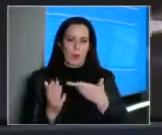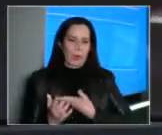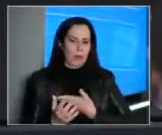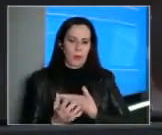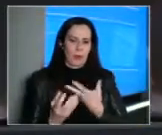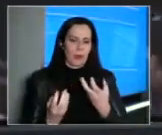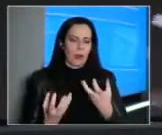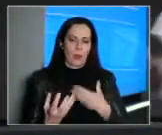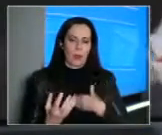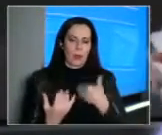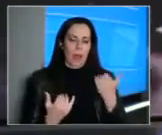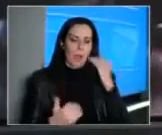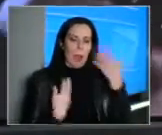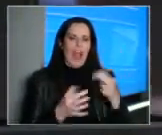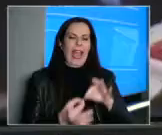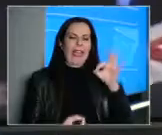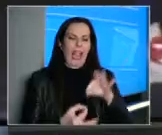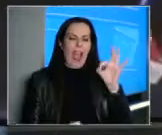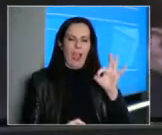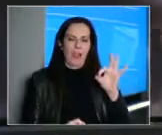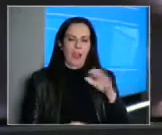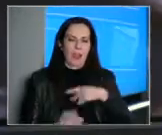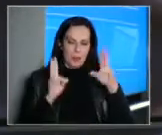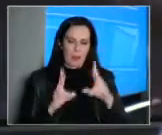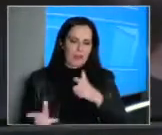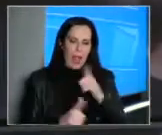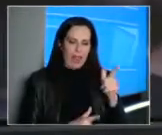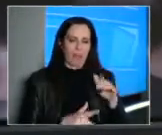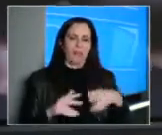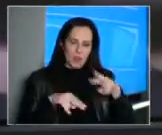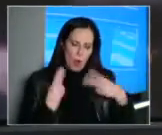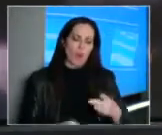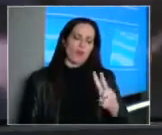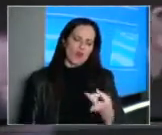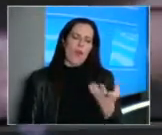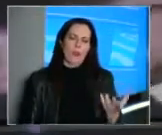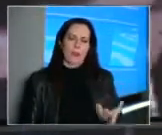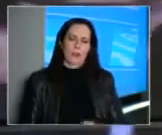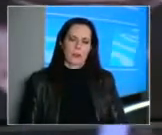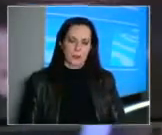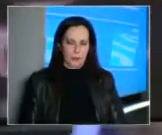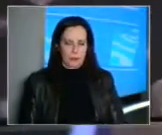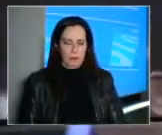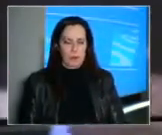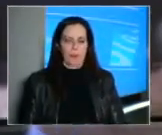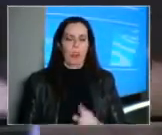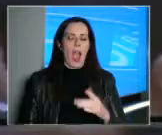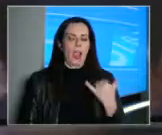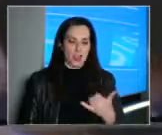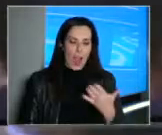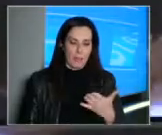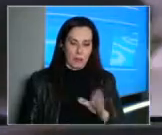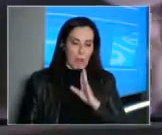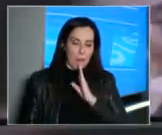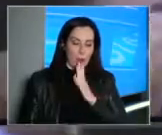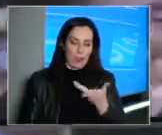המון חיטה מתנה מארצות הברית, אומרים, טוב, אנחנו מפסיקים עם הגרעין, ואחרי שנתיים היינו שומעים על עוד איזה ניסוי גרעיני. טוב, עכשיו בואו נעבור קצת לצרות